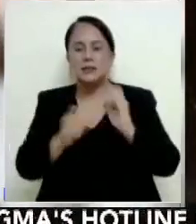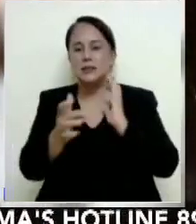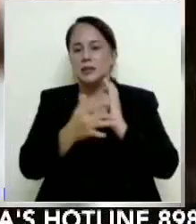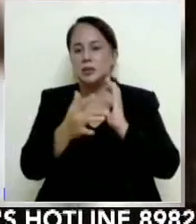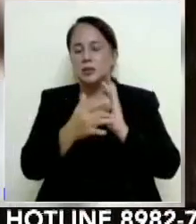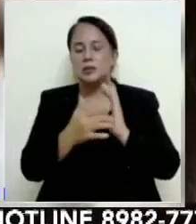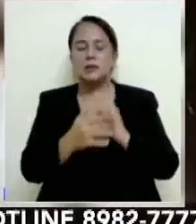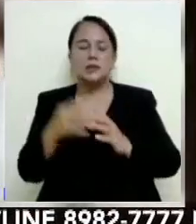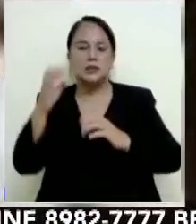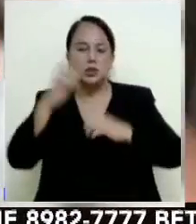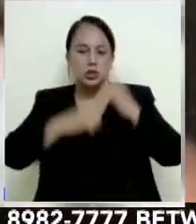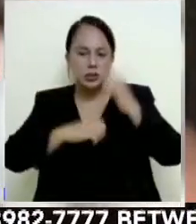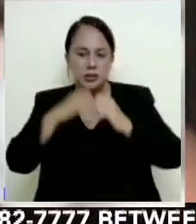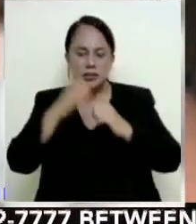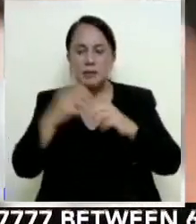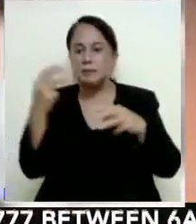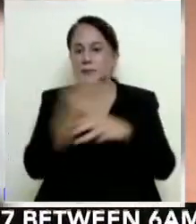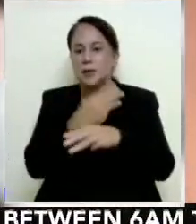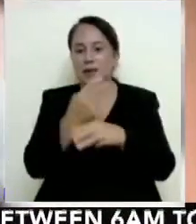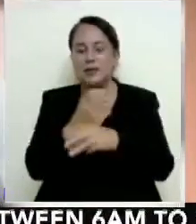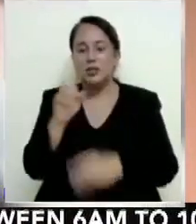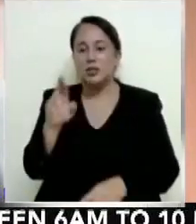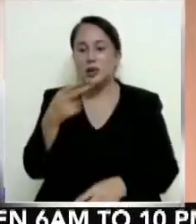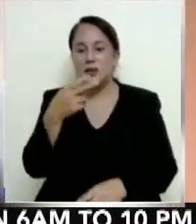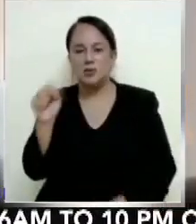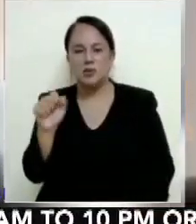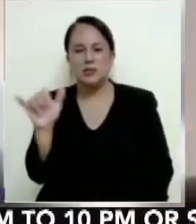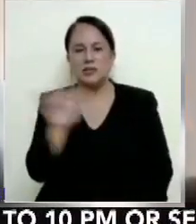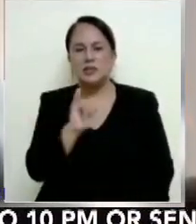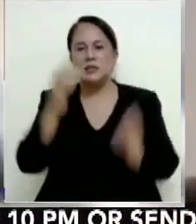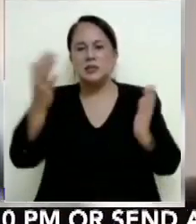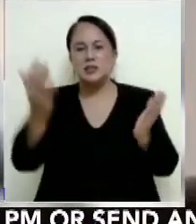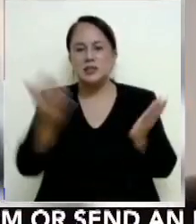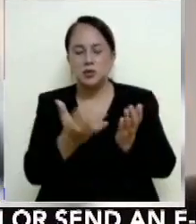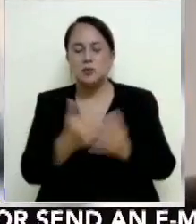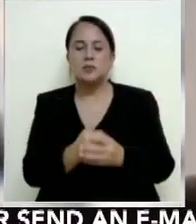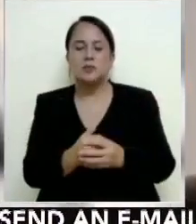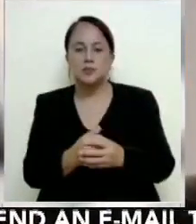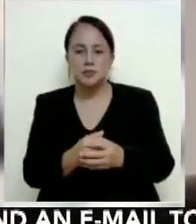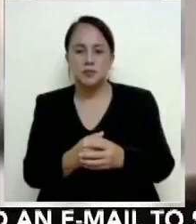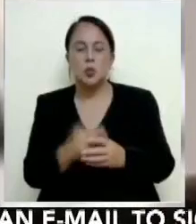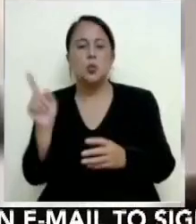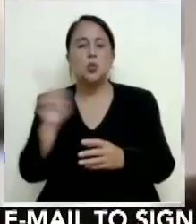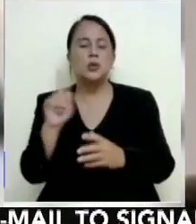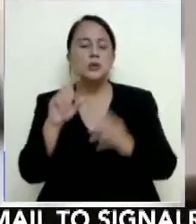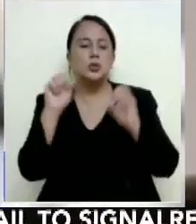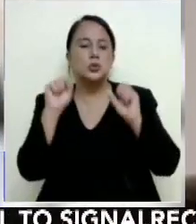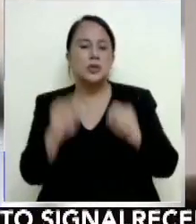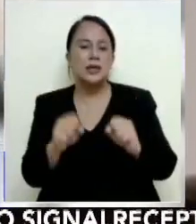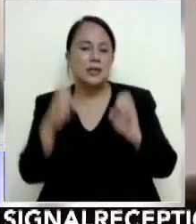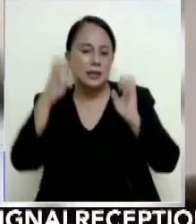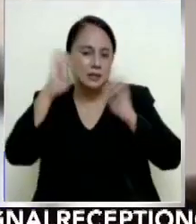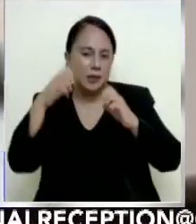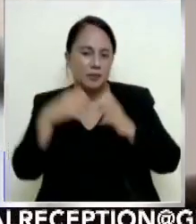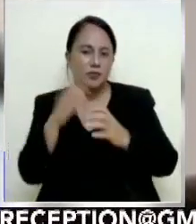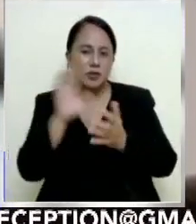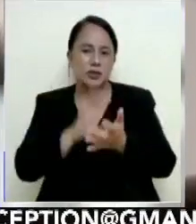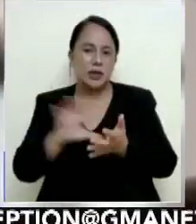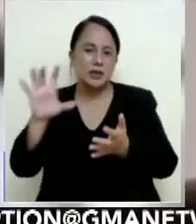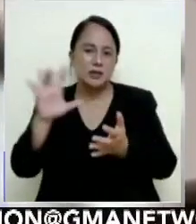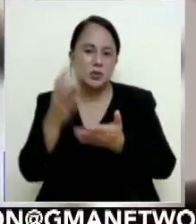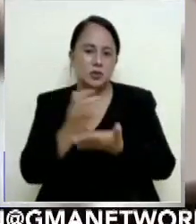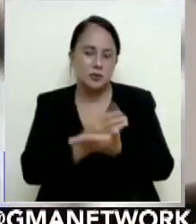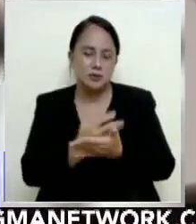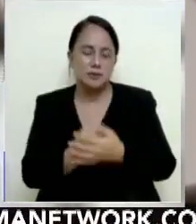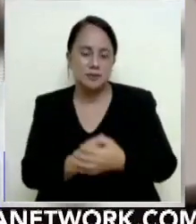noong senior high school. It's like an introductory to what you can expect from college courses. So I think